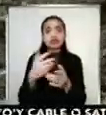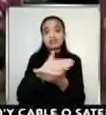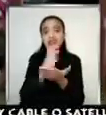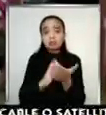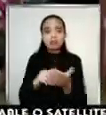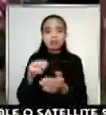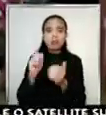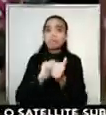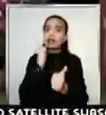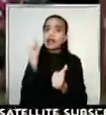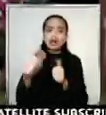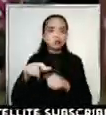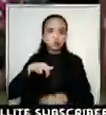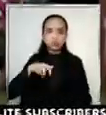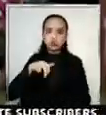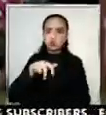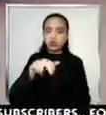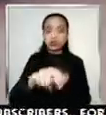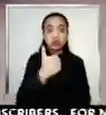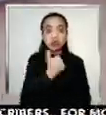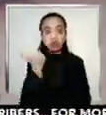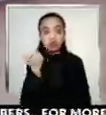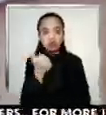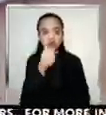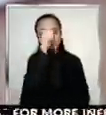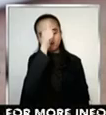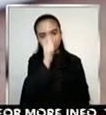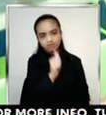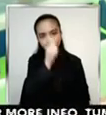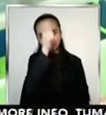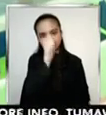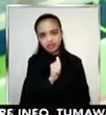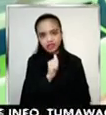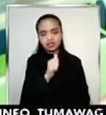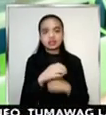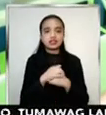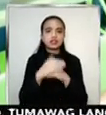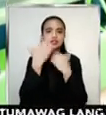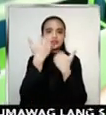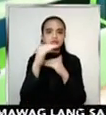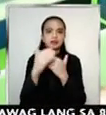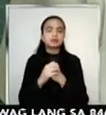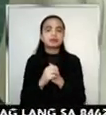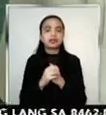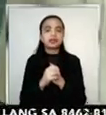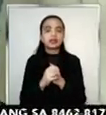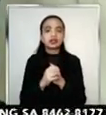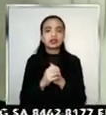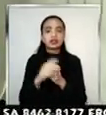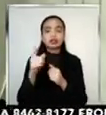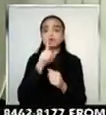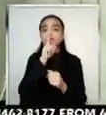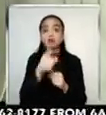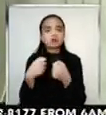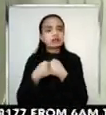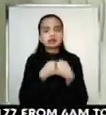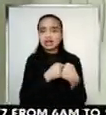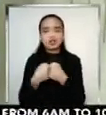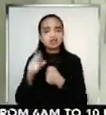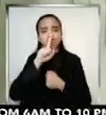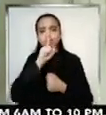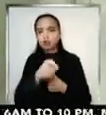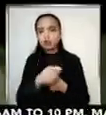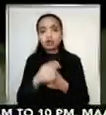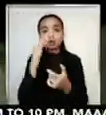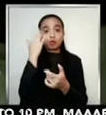makapasok sa eskwelahan. Yung iba naman, nagtsatsaga lang sa limitadong kagamitan. The struggle is real, ika nga. Lalo pat kailangan na rin